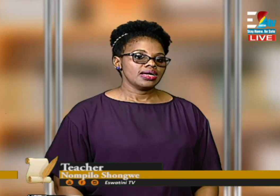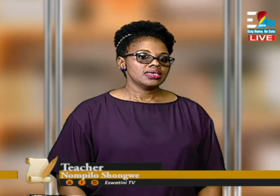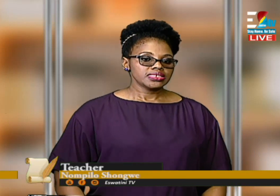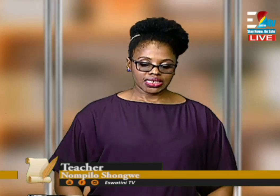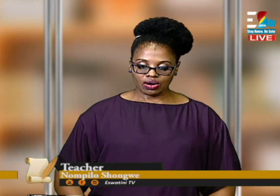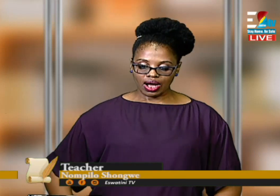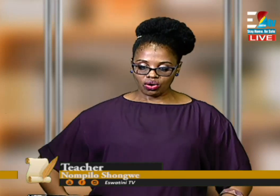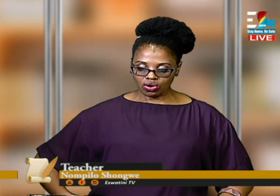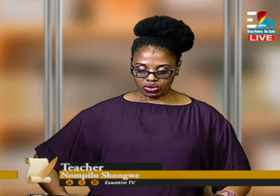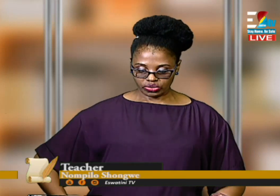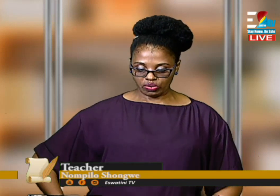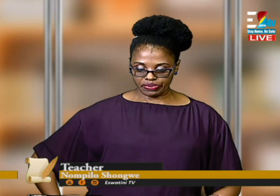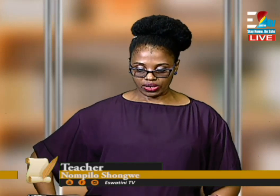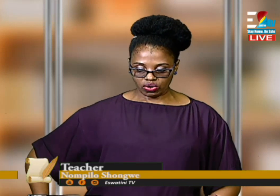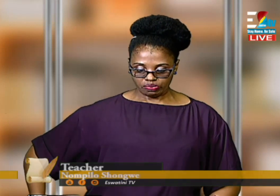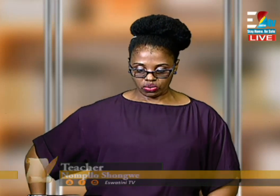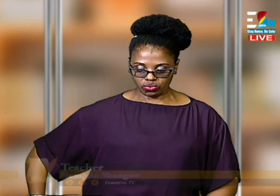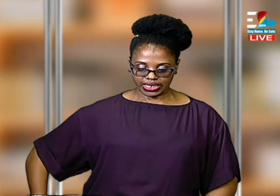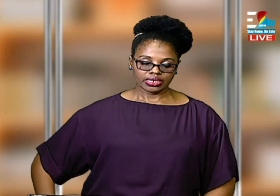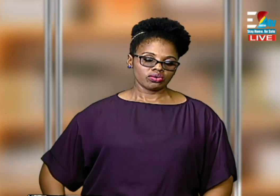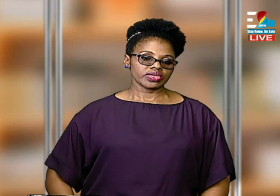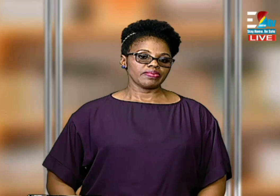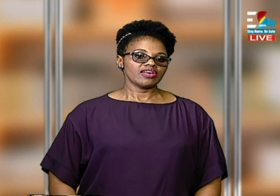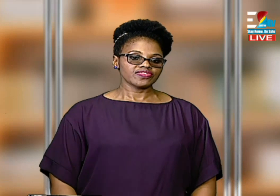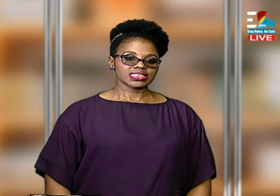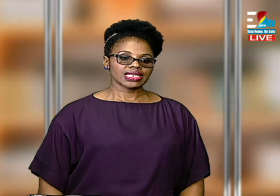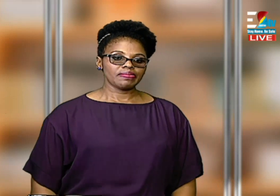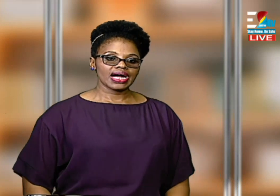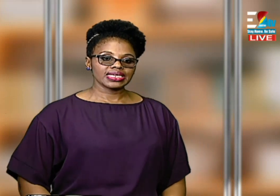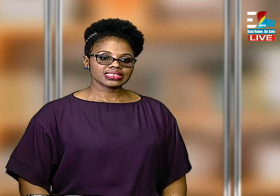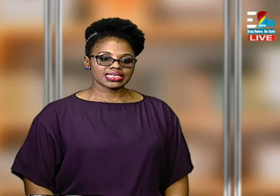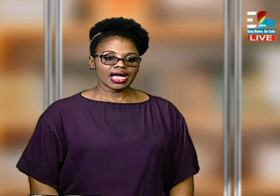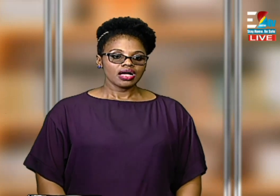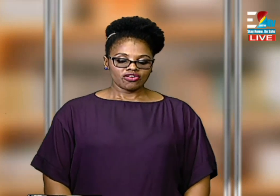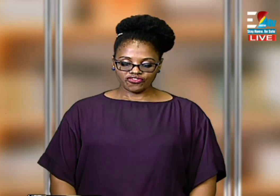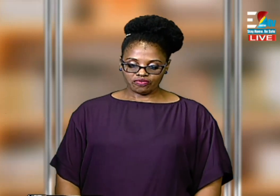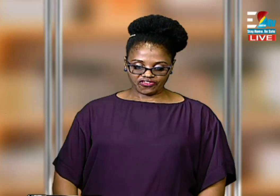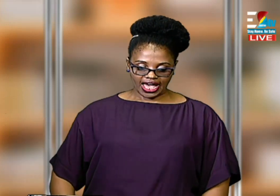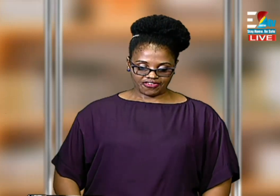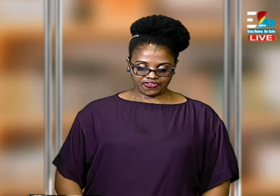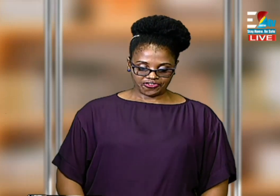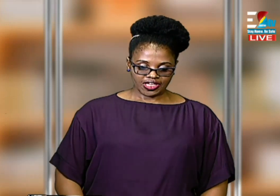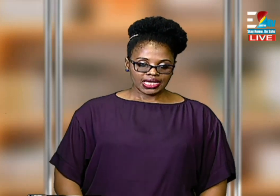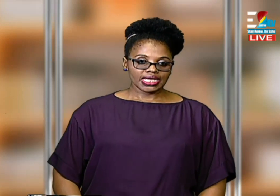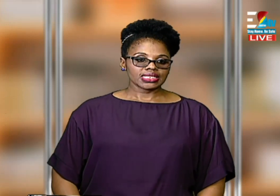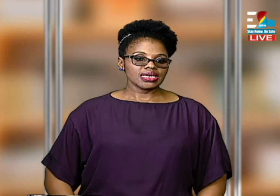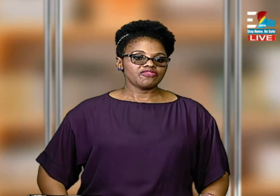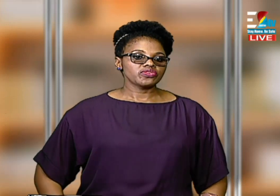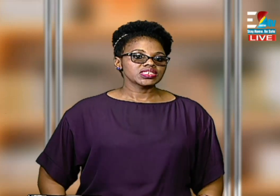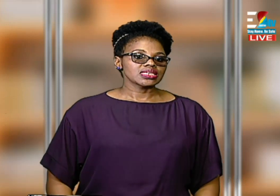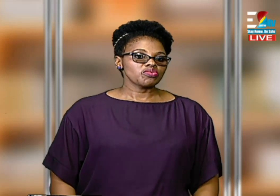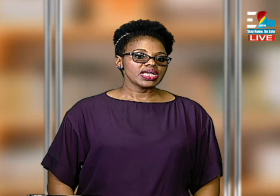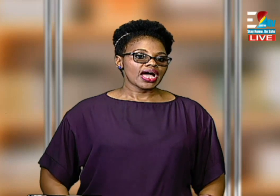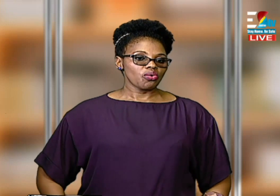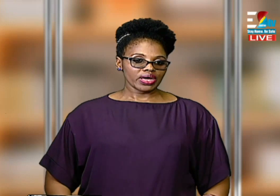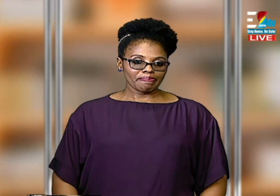ekhaya. Tishela wakho Nompilo Mnguni otabe afundzisa libanga lekugcina form 5. Ngiyacela